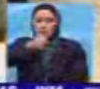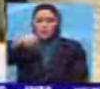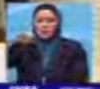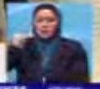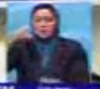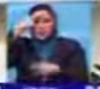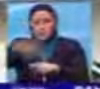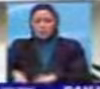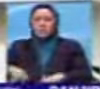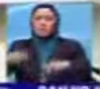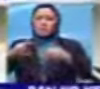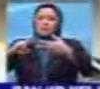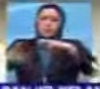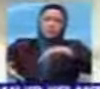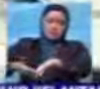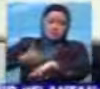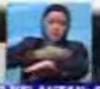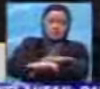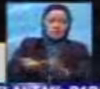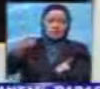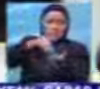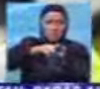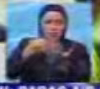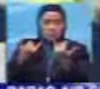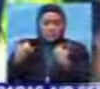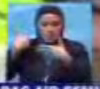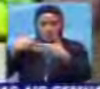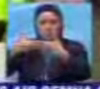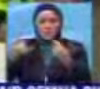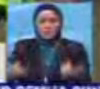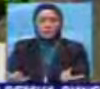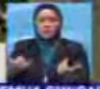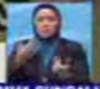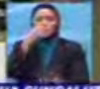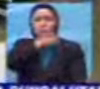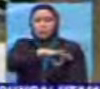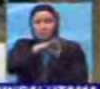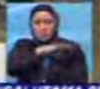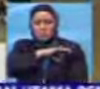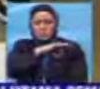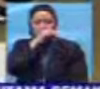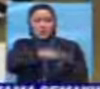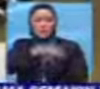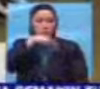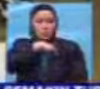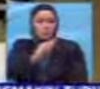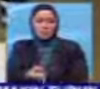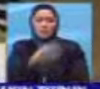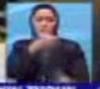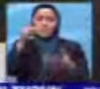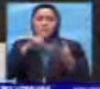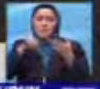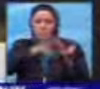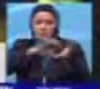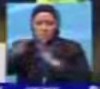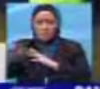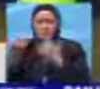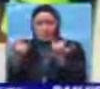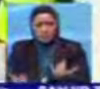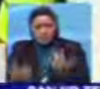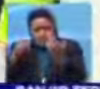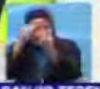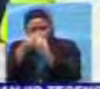untuk kini kadar kerosakan dan kerugian sedang diperinci dan akan diserah kepada Kementerian Dalam